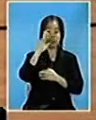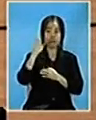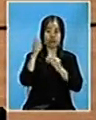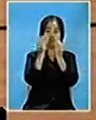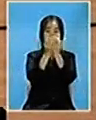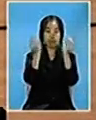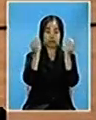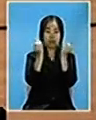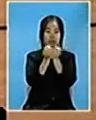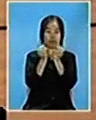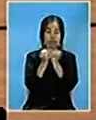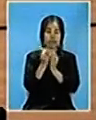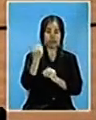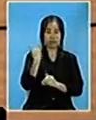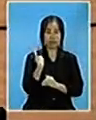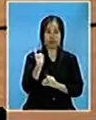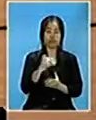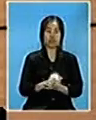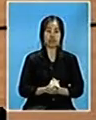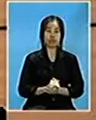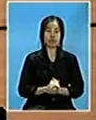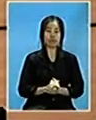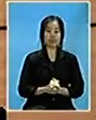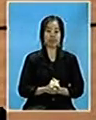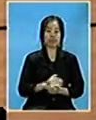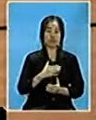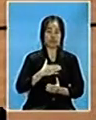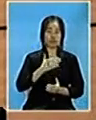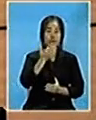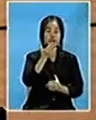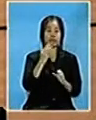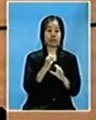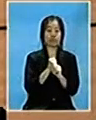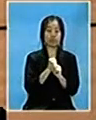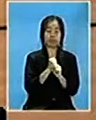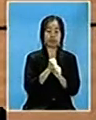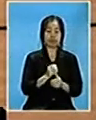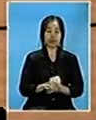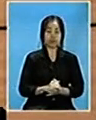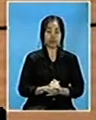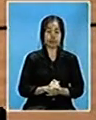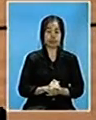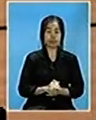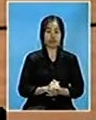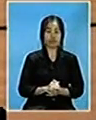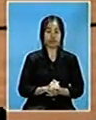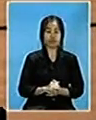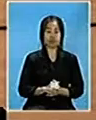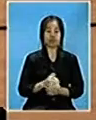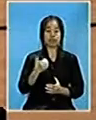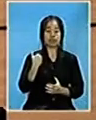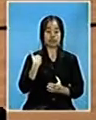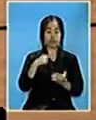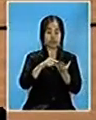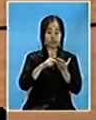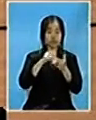ที่เราไม่อยากให้เกิดขึ้นได้ท่านประธานที่เคารพครับผมขออนุญาตสรุปแล้วนะครับว่าจากข้อสังเกตและข้อเสน